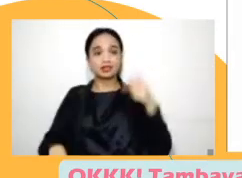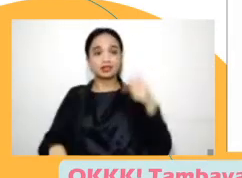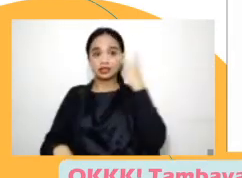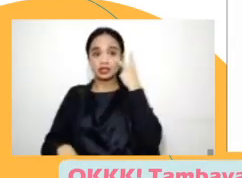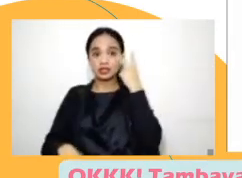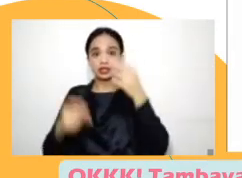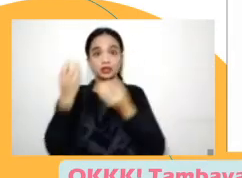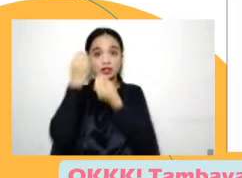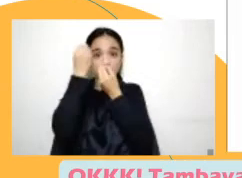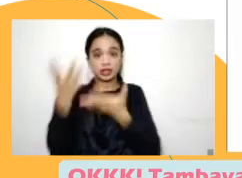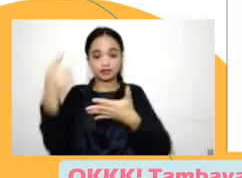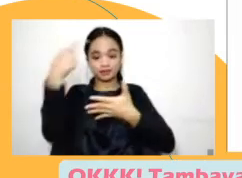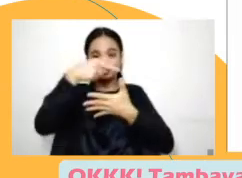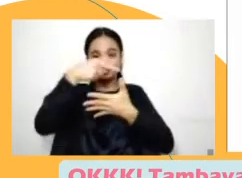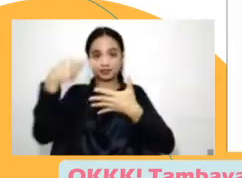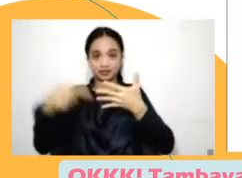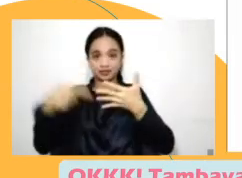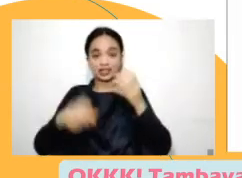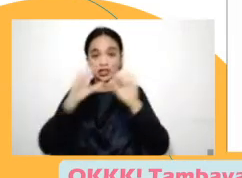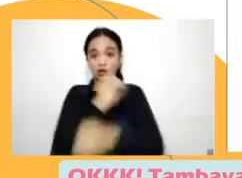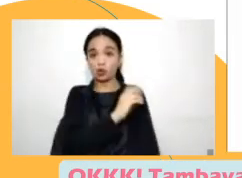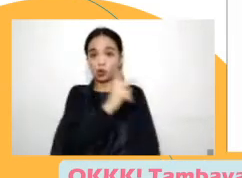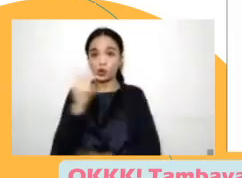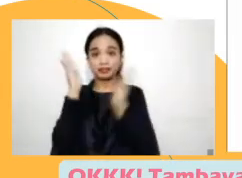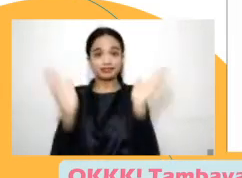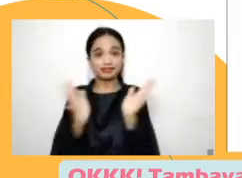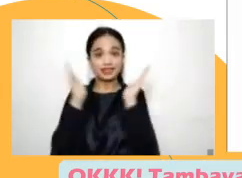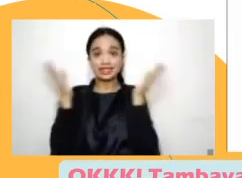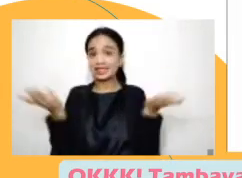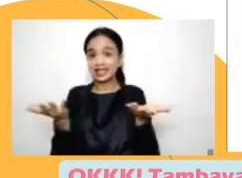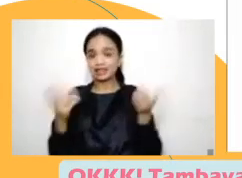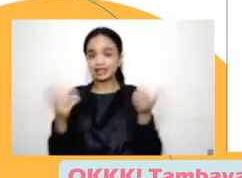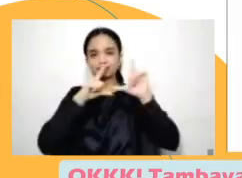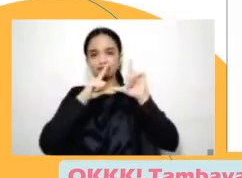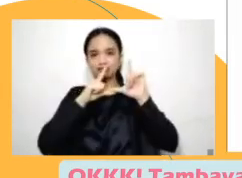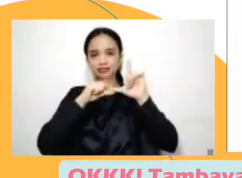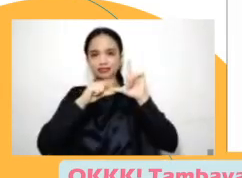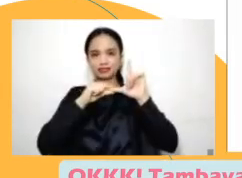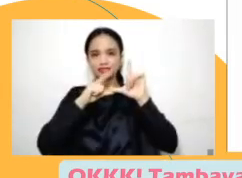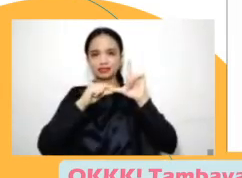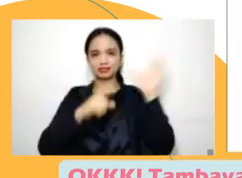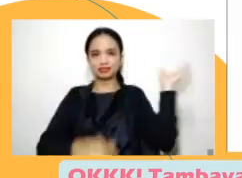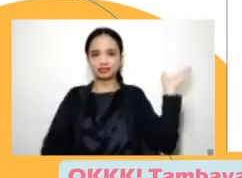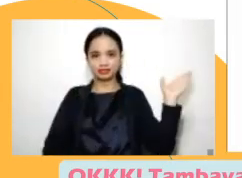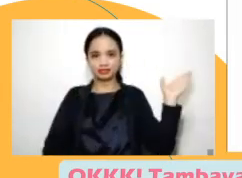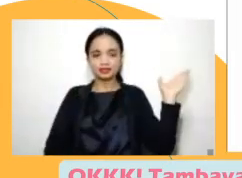information materials ng OKKK Tambayan dito sa link na ito,